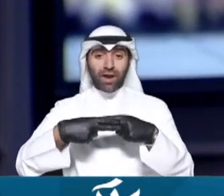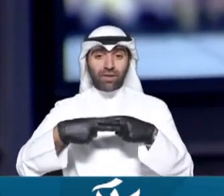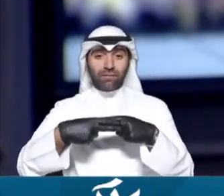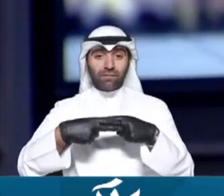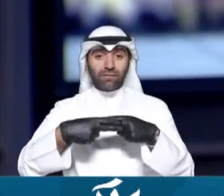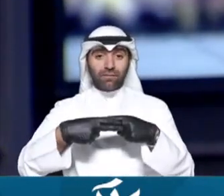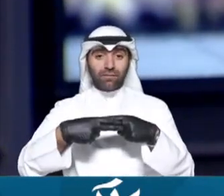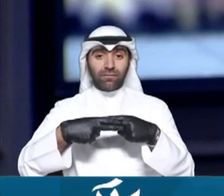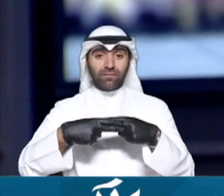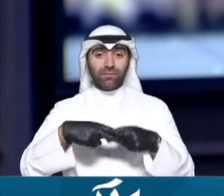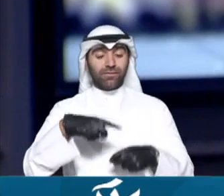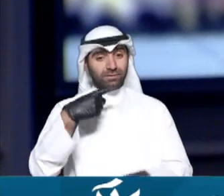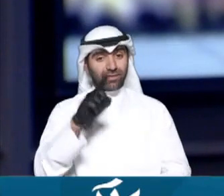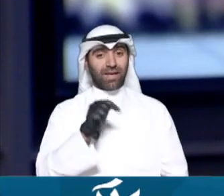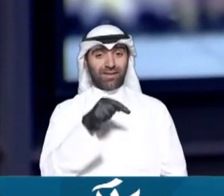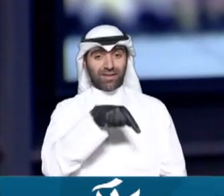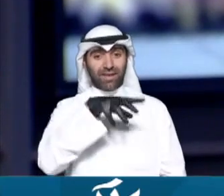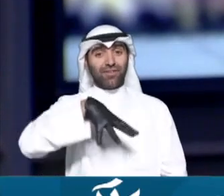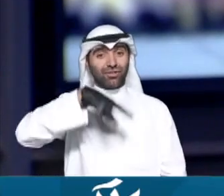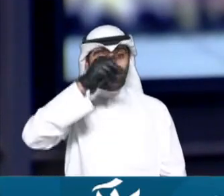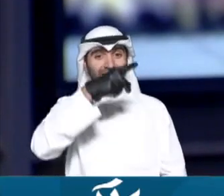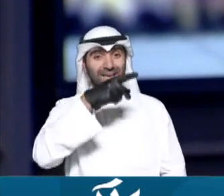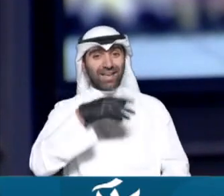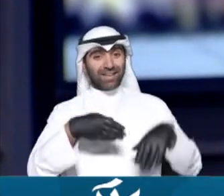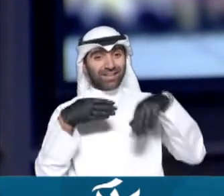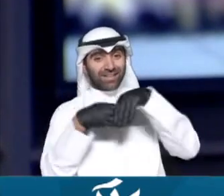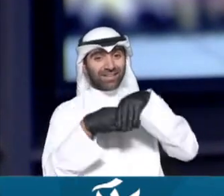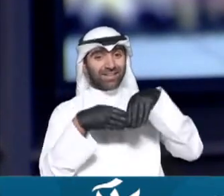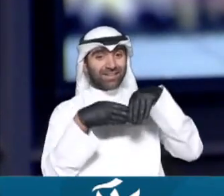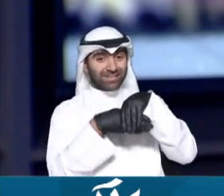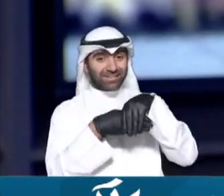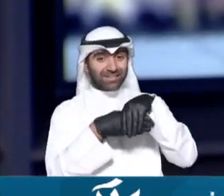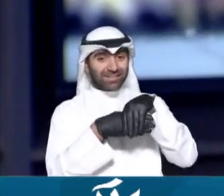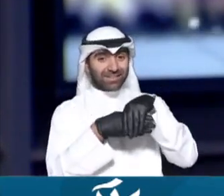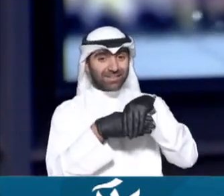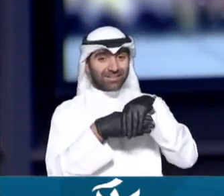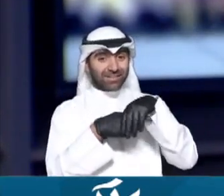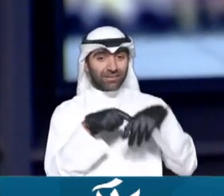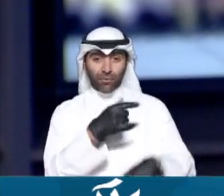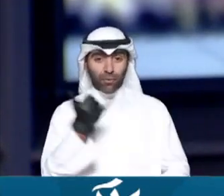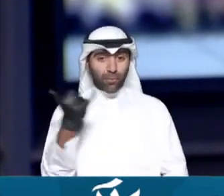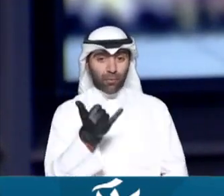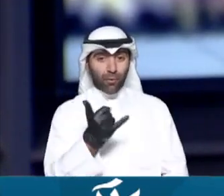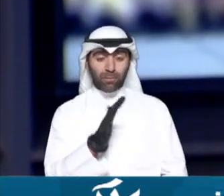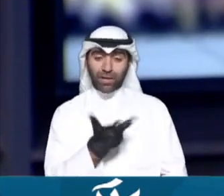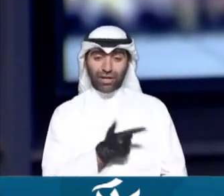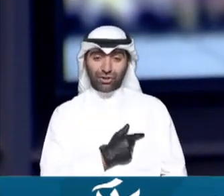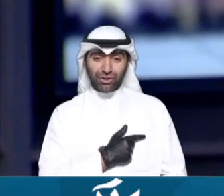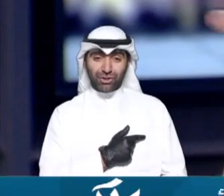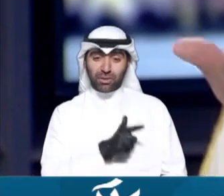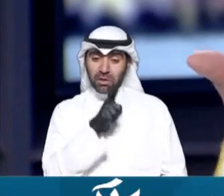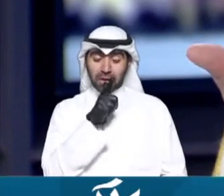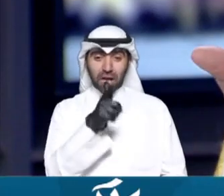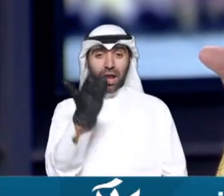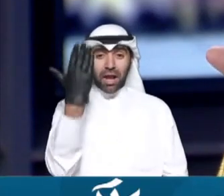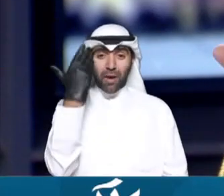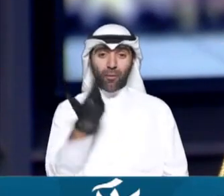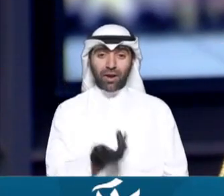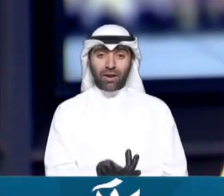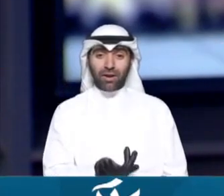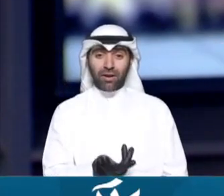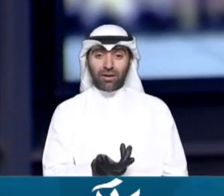الله أكبر. ولهذا عمر رضي الله عنه لما جاء إلى الطاعون عمواس اللي صار للصحابة في الأردن. نعم. ما دخل.